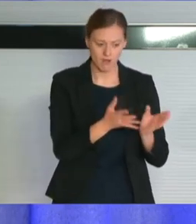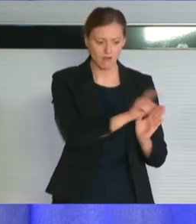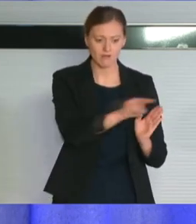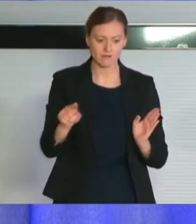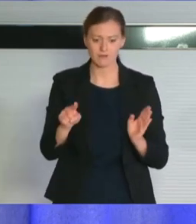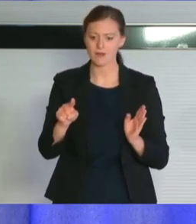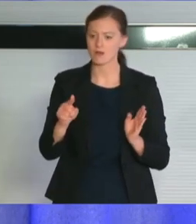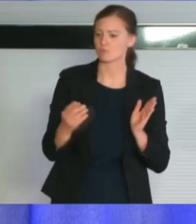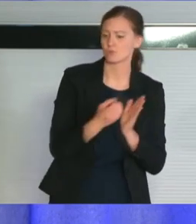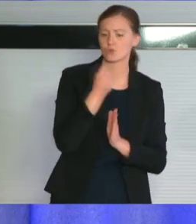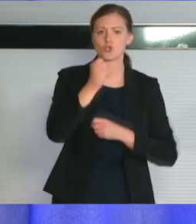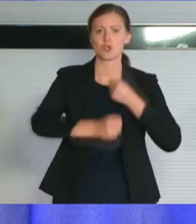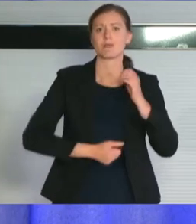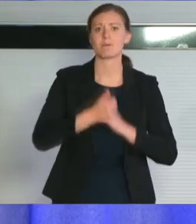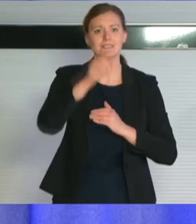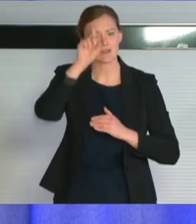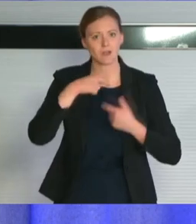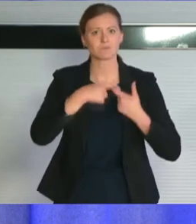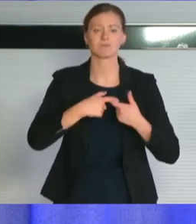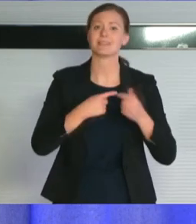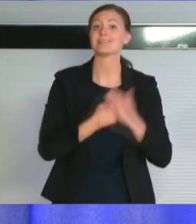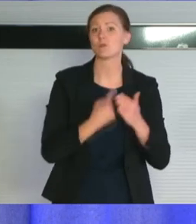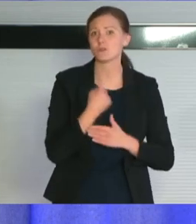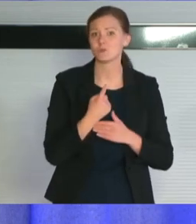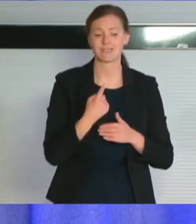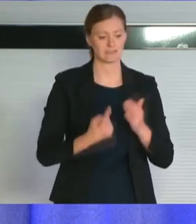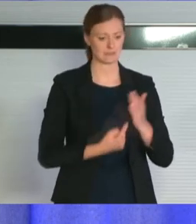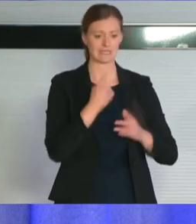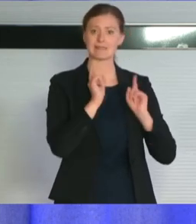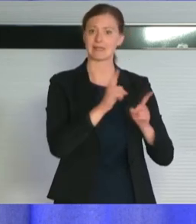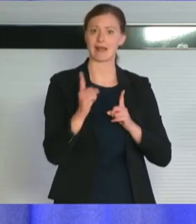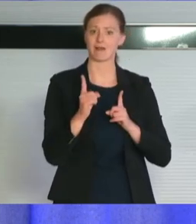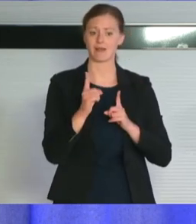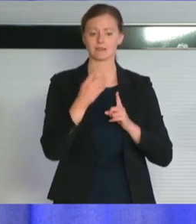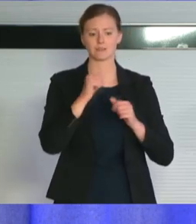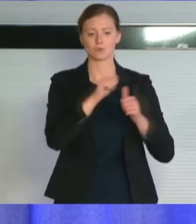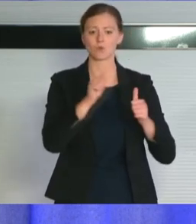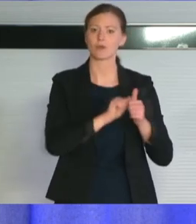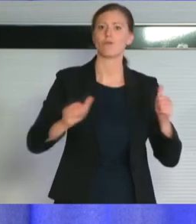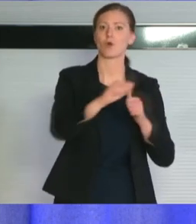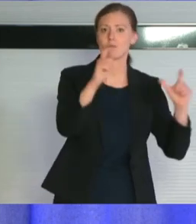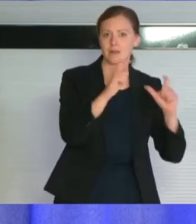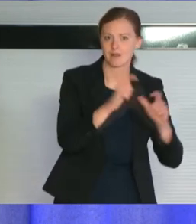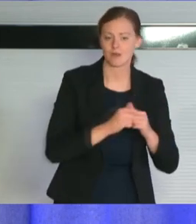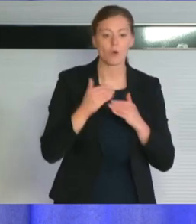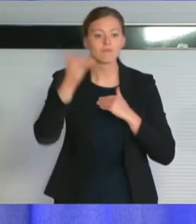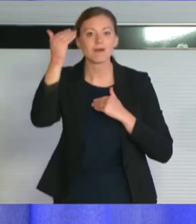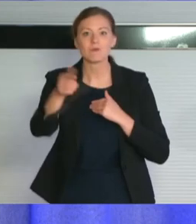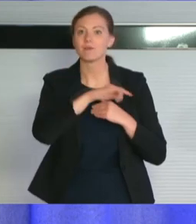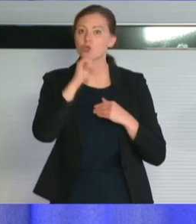beste ut av situasjonen. Særlig lærere har gått foran med et godt eksempel. Og fremover må vi gjøre enda